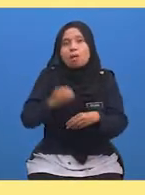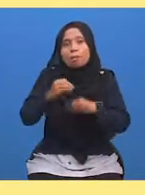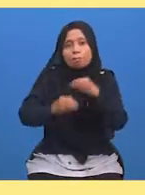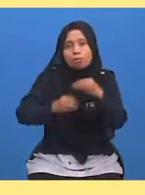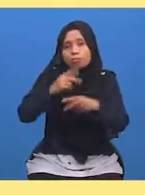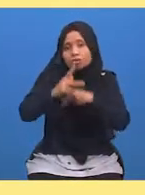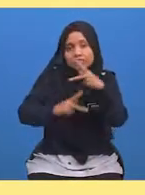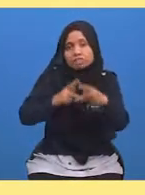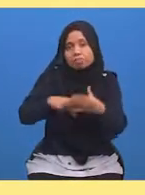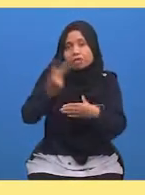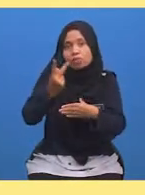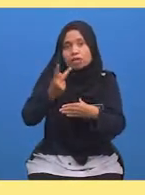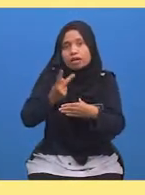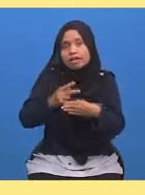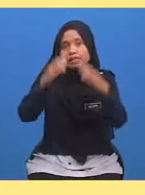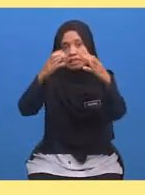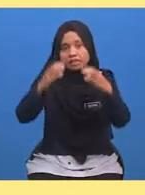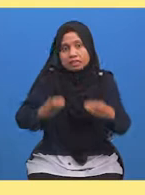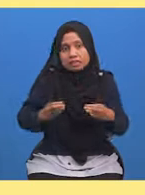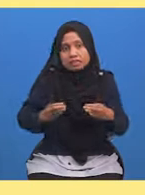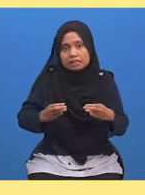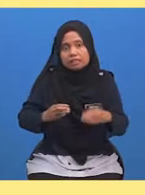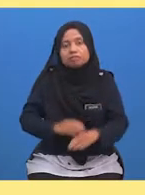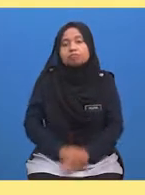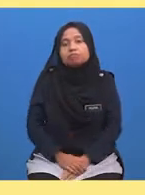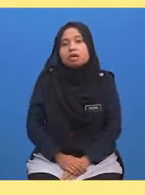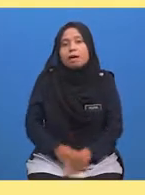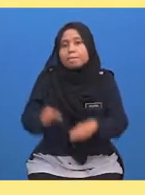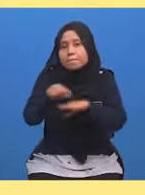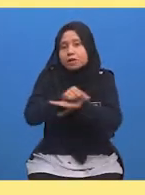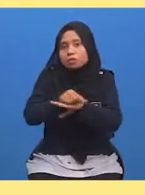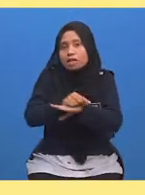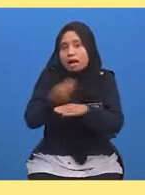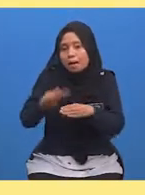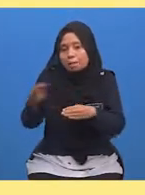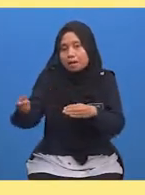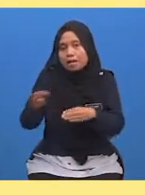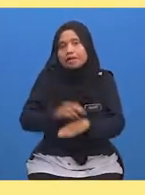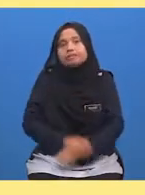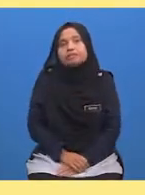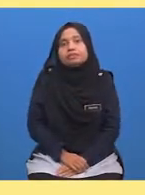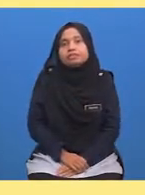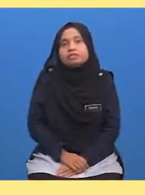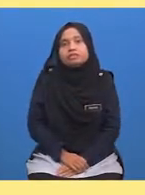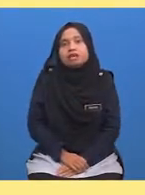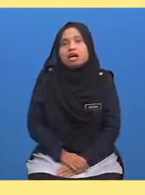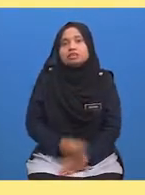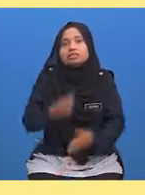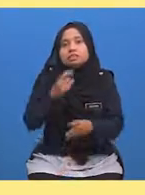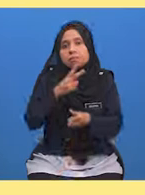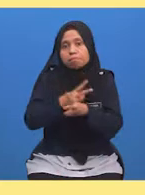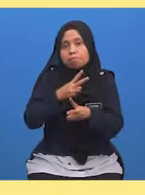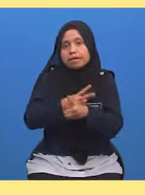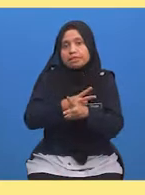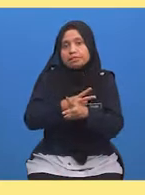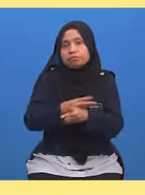pengeluaran, carta aliran operasi, penggunaan bahan mentah, stok simpanan bulanan